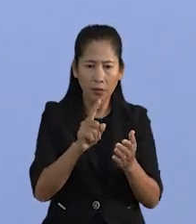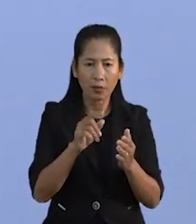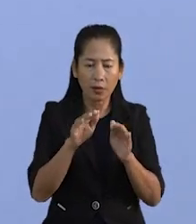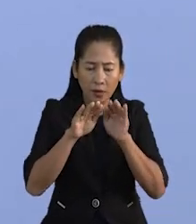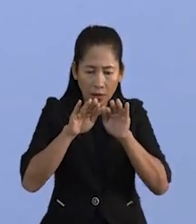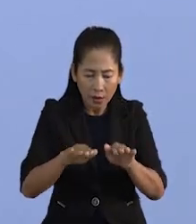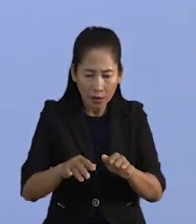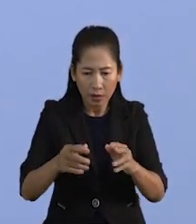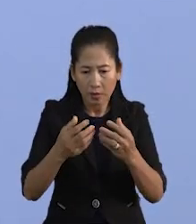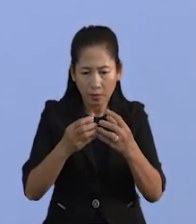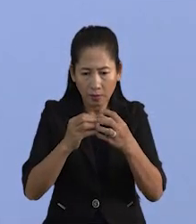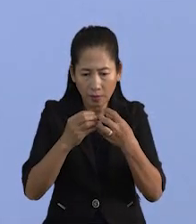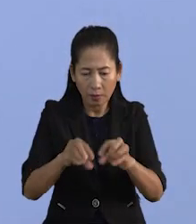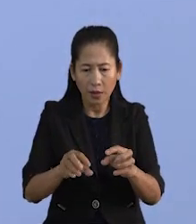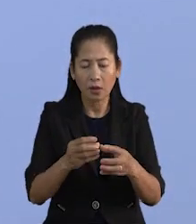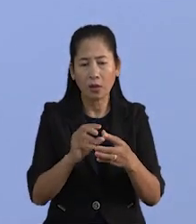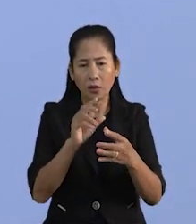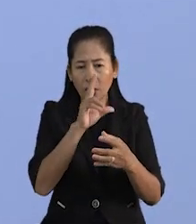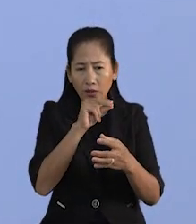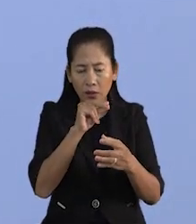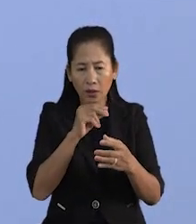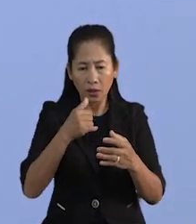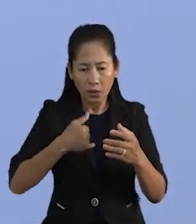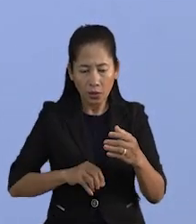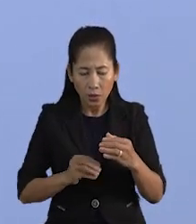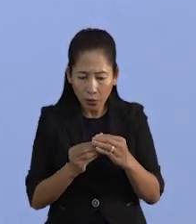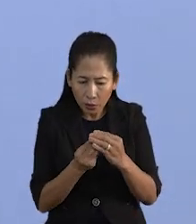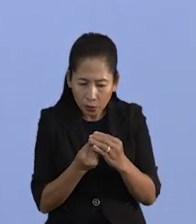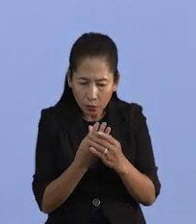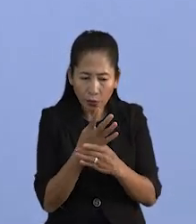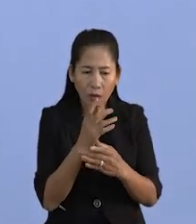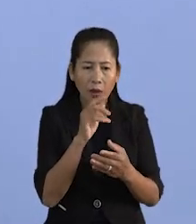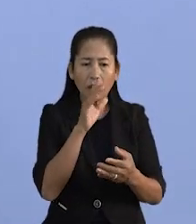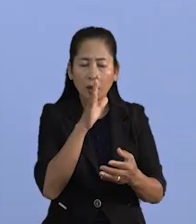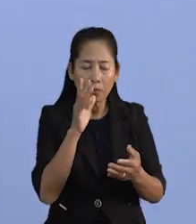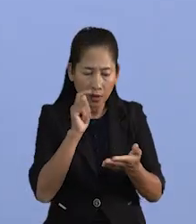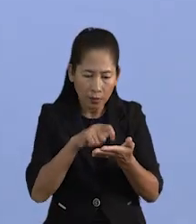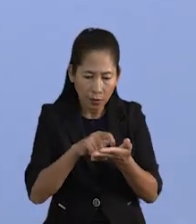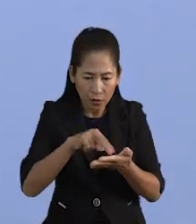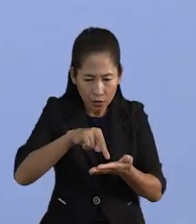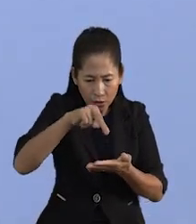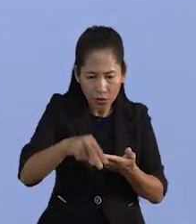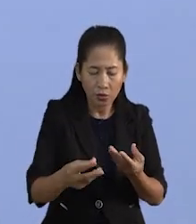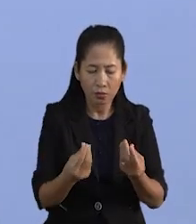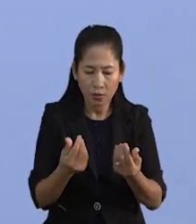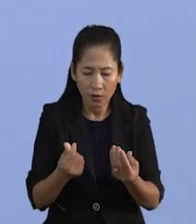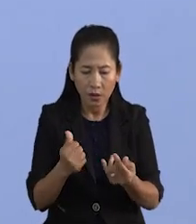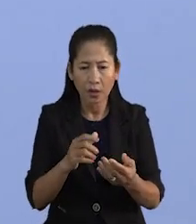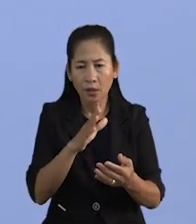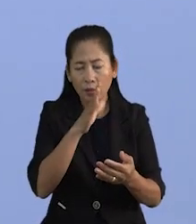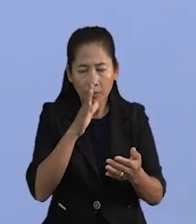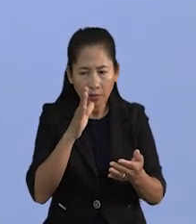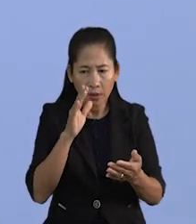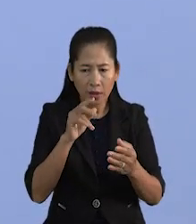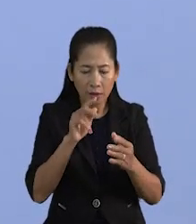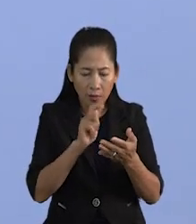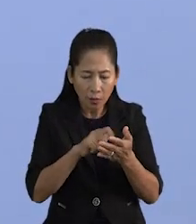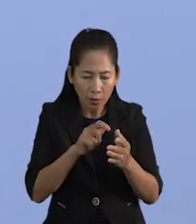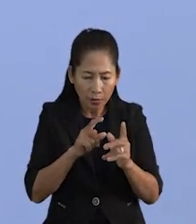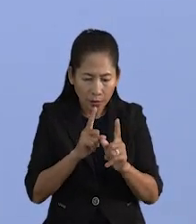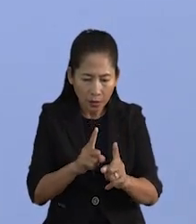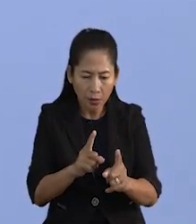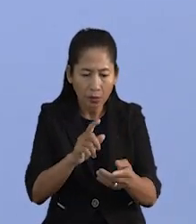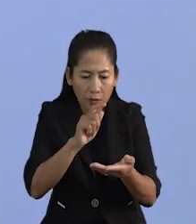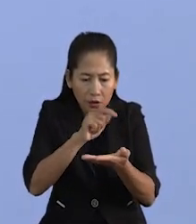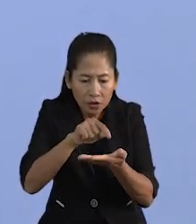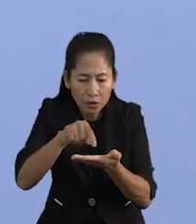បពងទាដល់ពេលកូនញាស់មេមាន់នាំកូនចុះមកដីមេមាន់បណ្ដាកូនរ